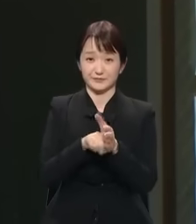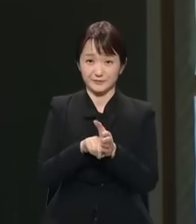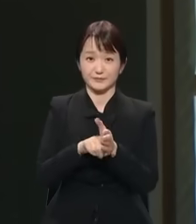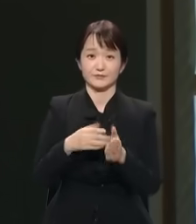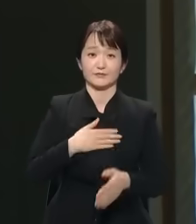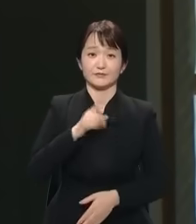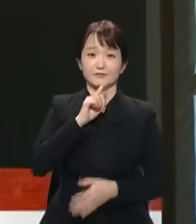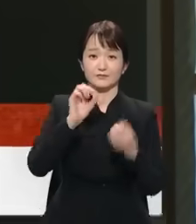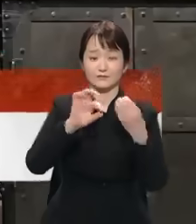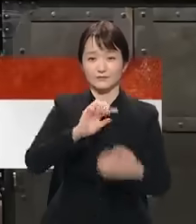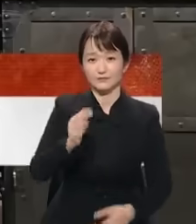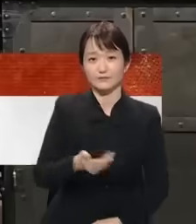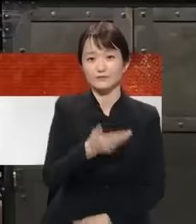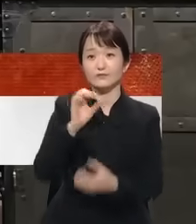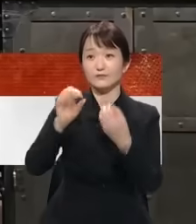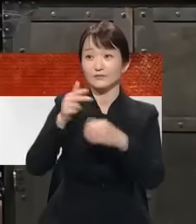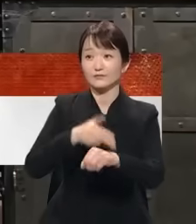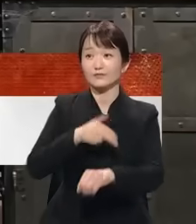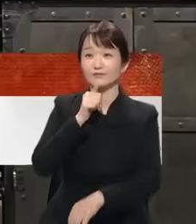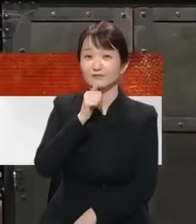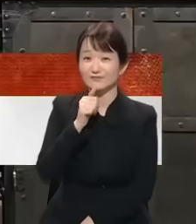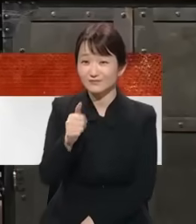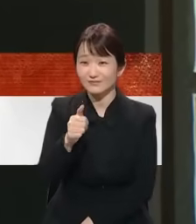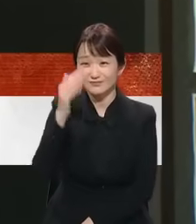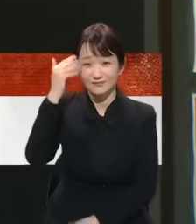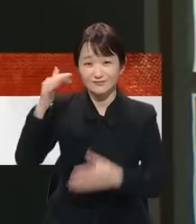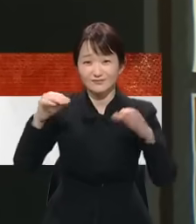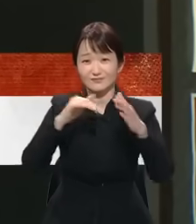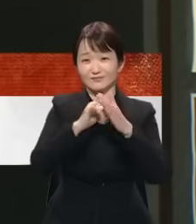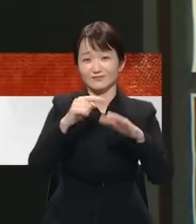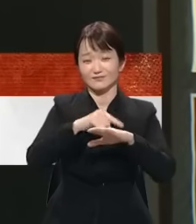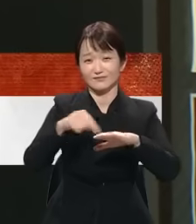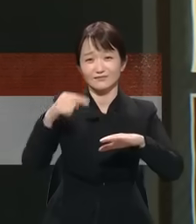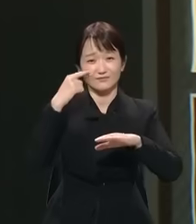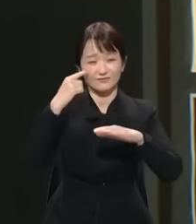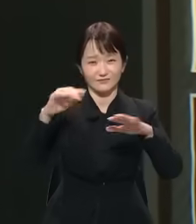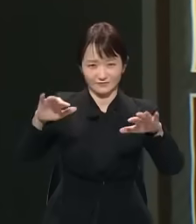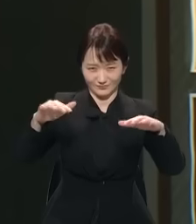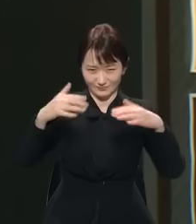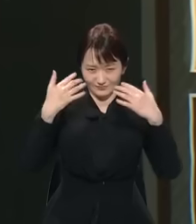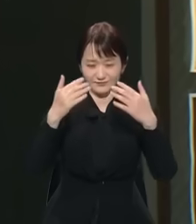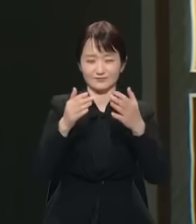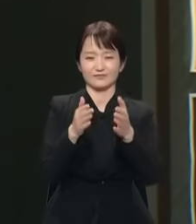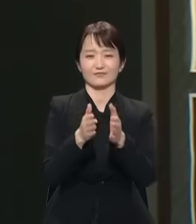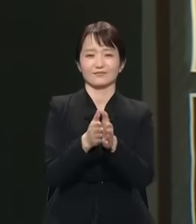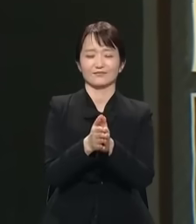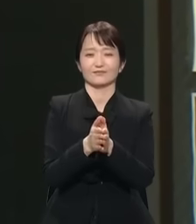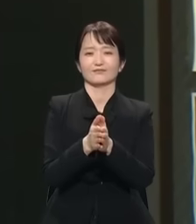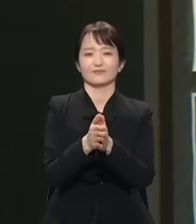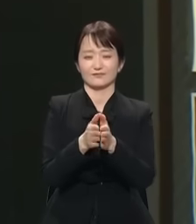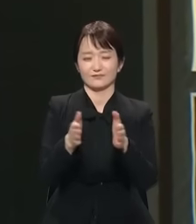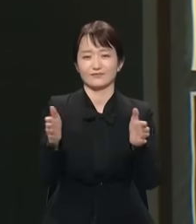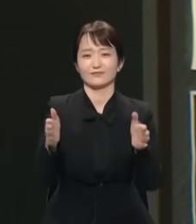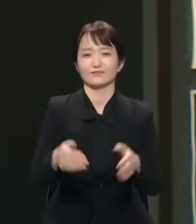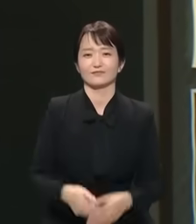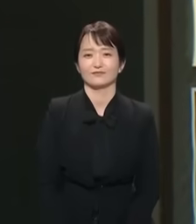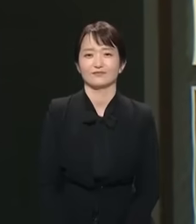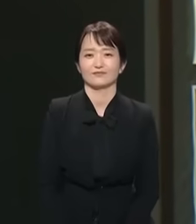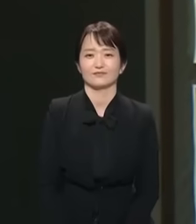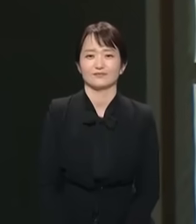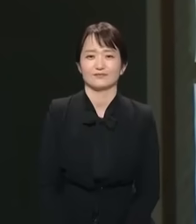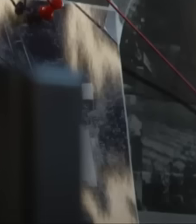함께할 아세사반 뉴스에이 치러고 아우 대한민국과 전 세계 동포 가족 여러분의 시선 모아서